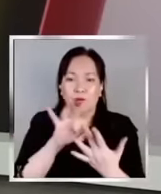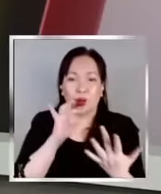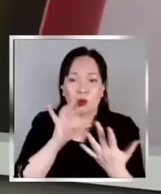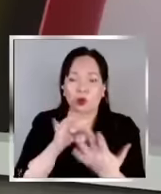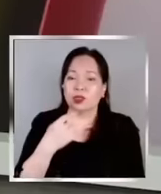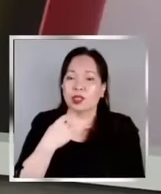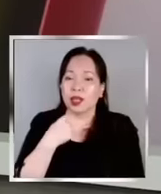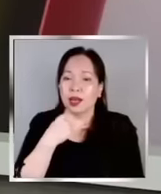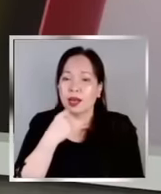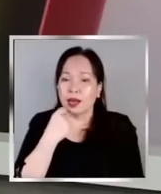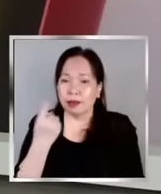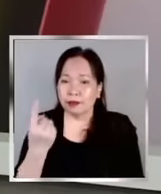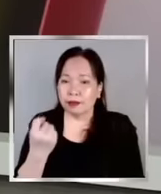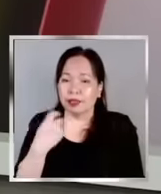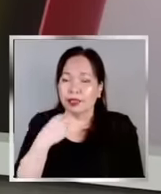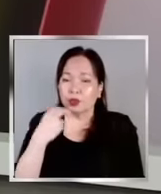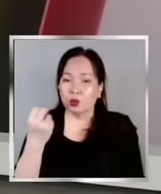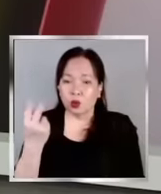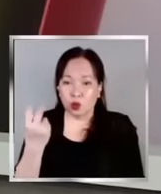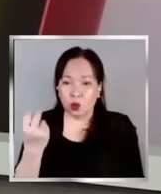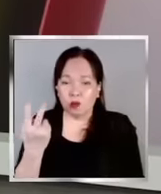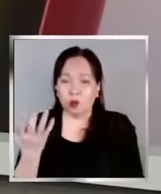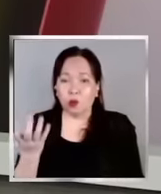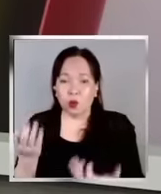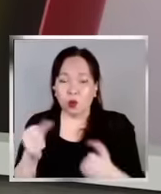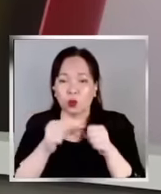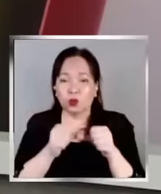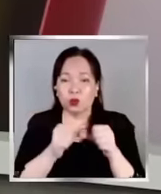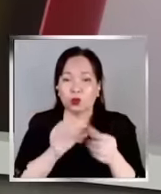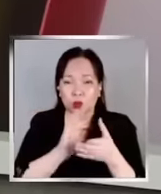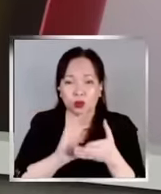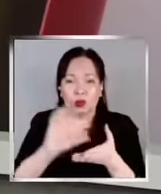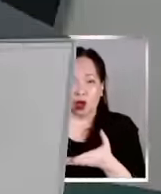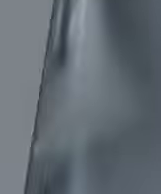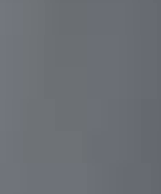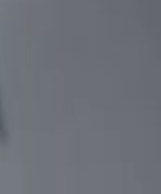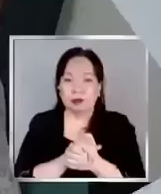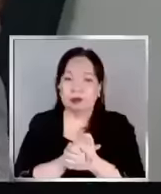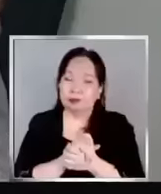12 para lamang sa gustong mag-college nakatutok si Tina Panganiban